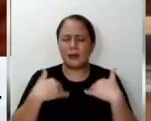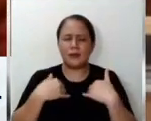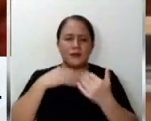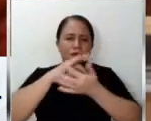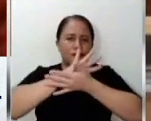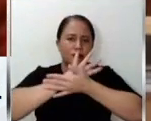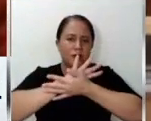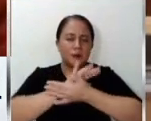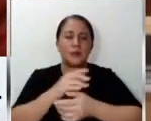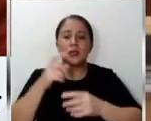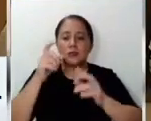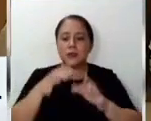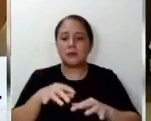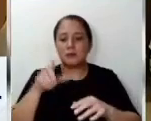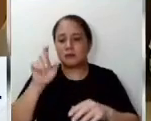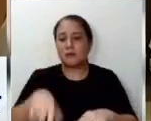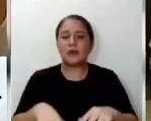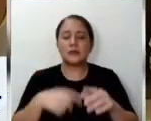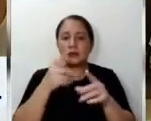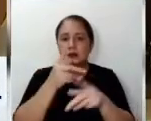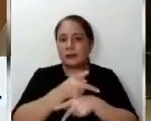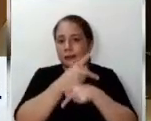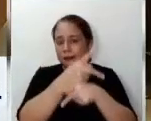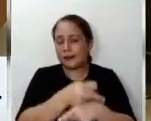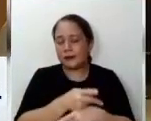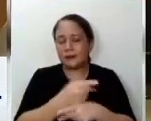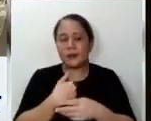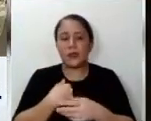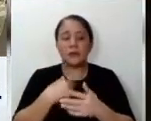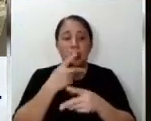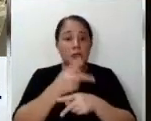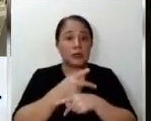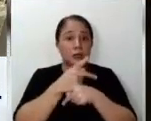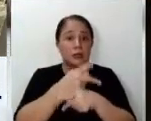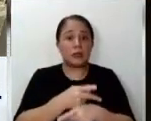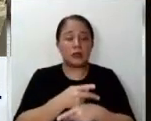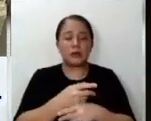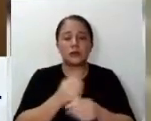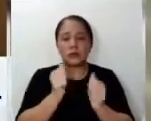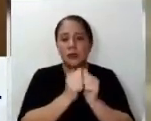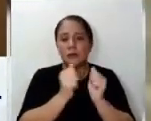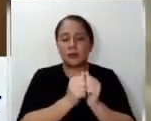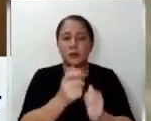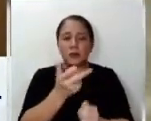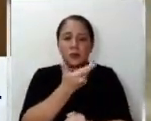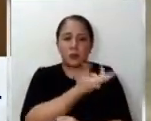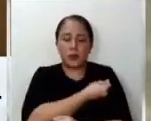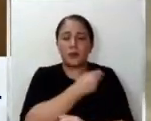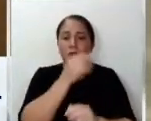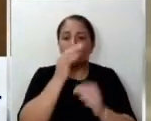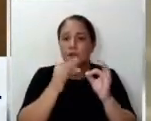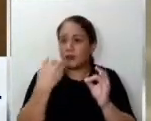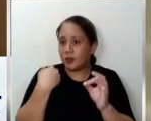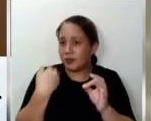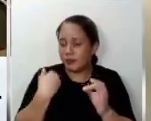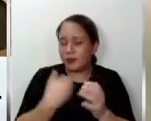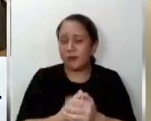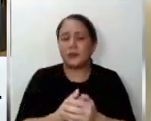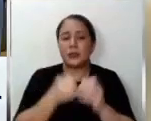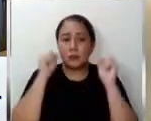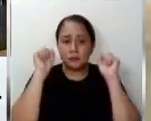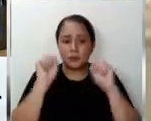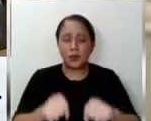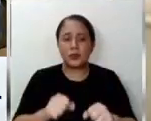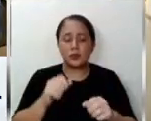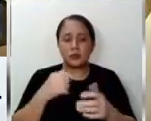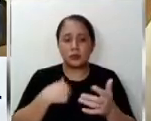Kailangan pa rin po natin mag-ingat. Ang pag-iingat sa bayan daw ng pagpapabakuna kung hindi pa bakunado. Pwede raw ang mga walk-in sa